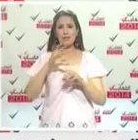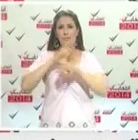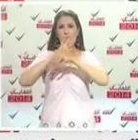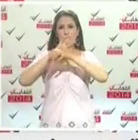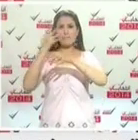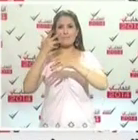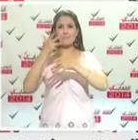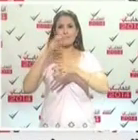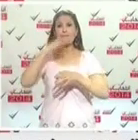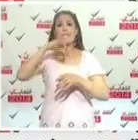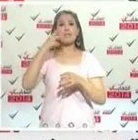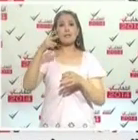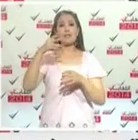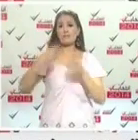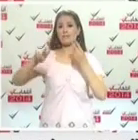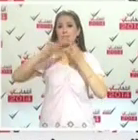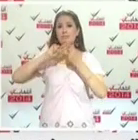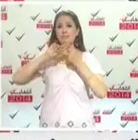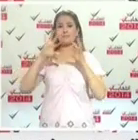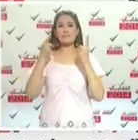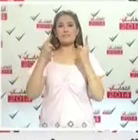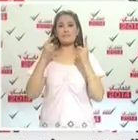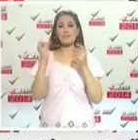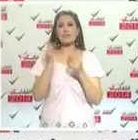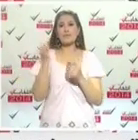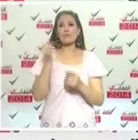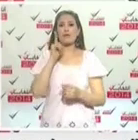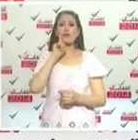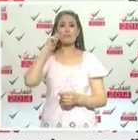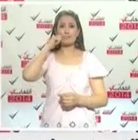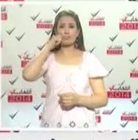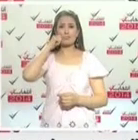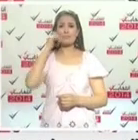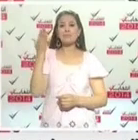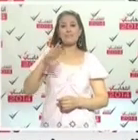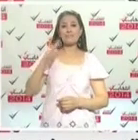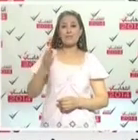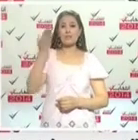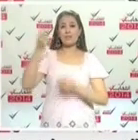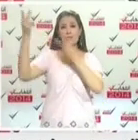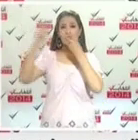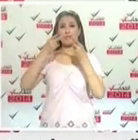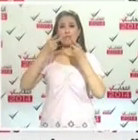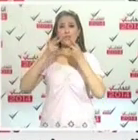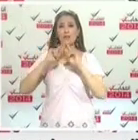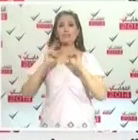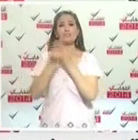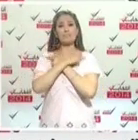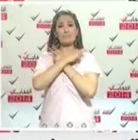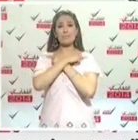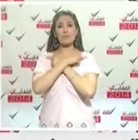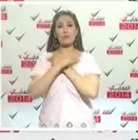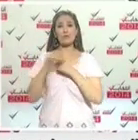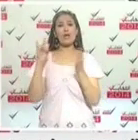قاللي لا مش مريض قلتله مالش بيك قاللي اخويا عندي بابا مات وان مازلت رجعت من العتله مشيت ناخذ في طياره في